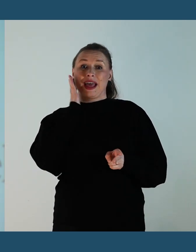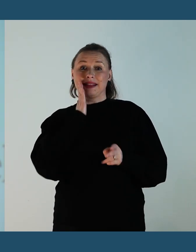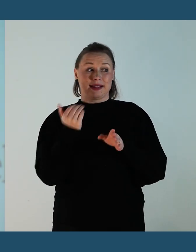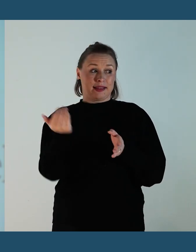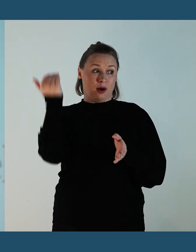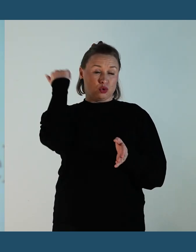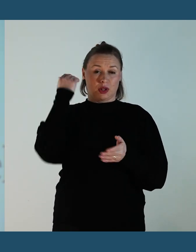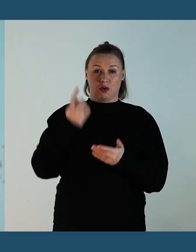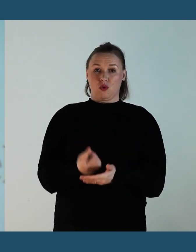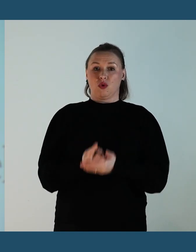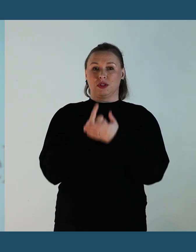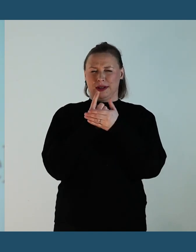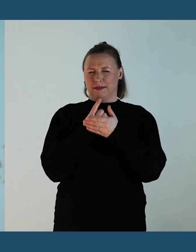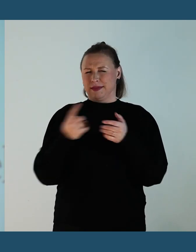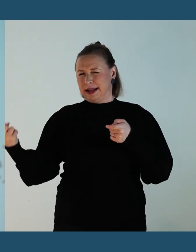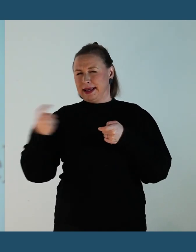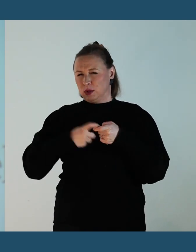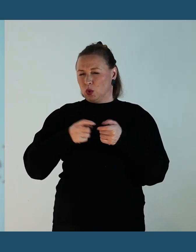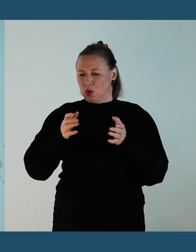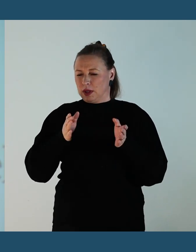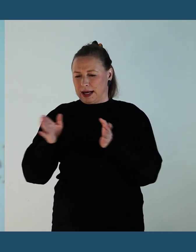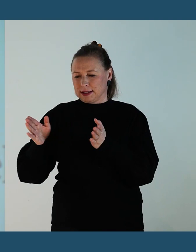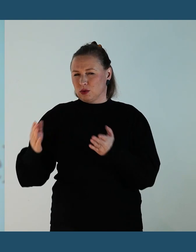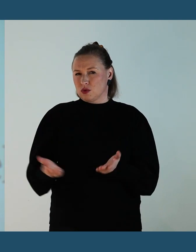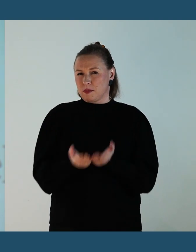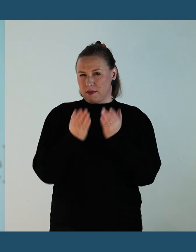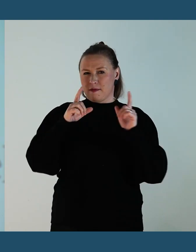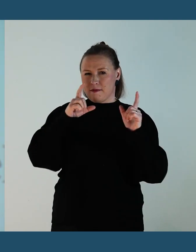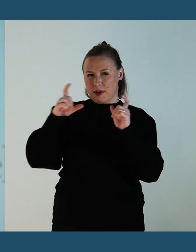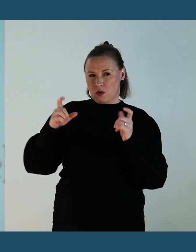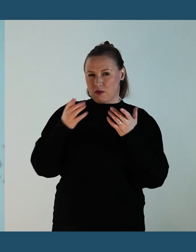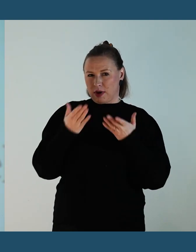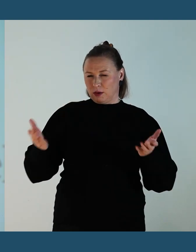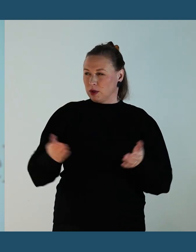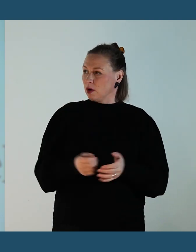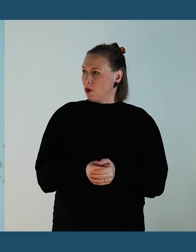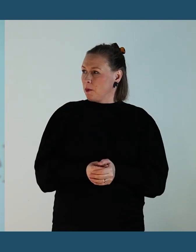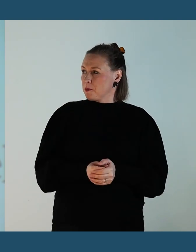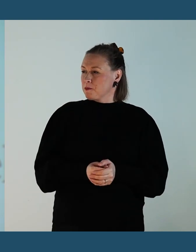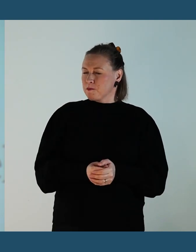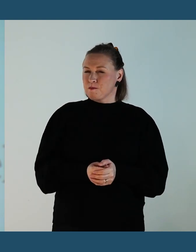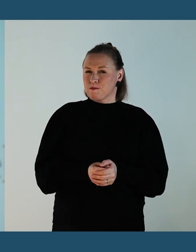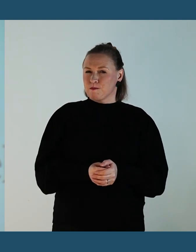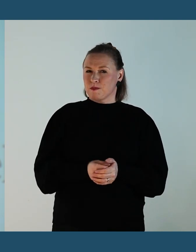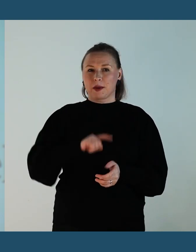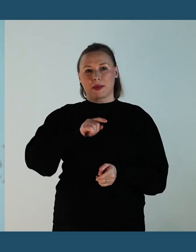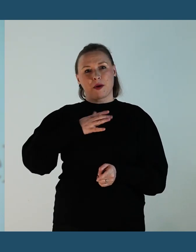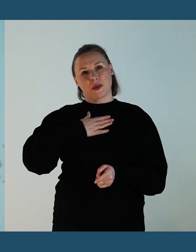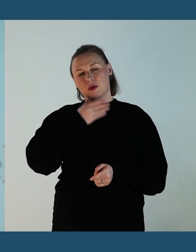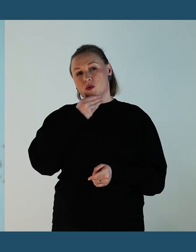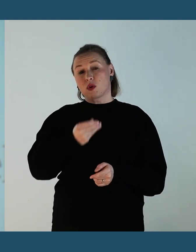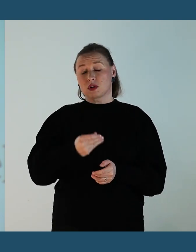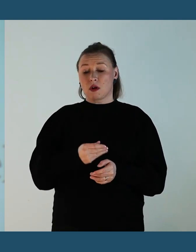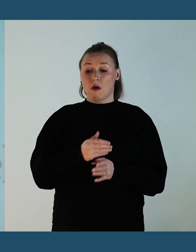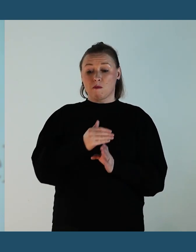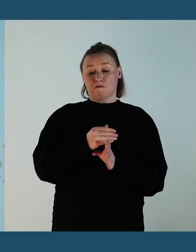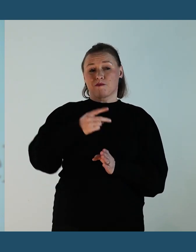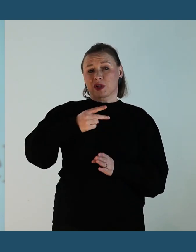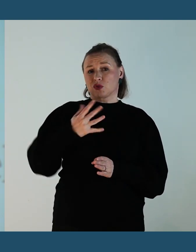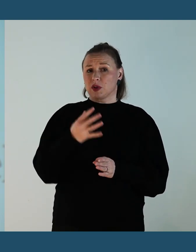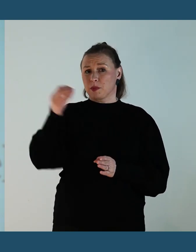ollut semmoinen valokuvanäyttely mukana, niin esille. Ja meidän nuorista kuitenkin